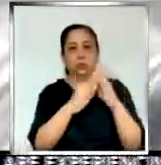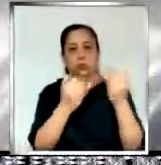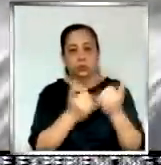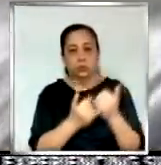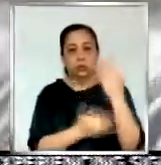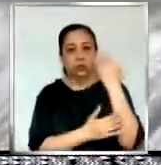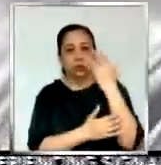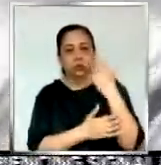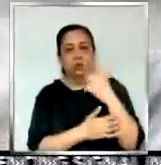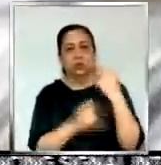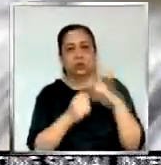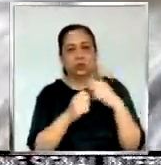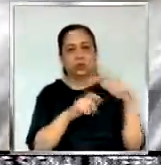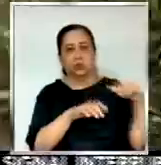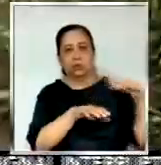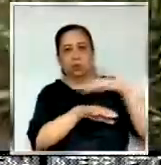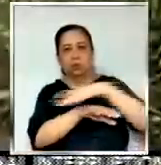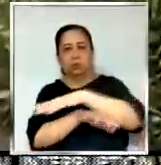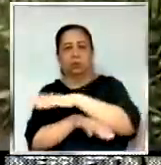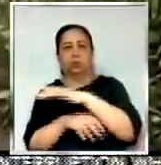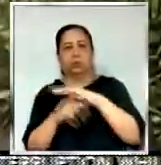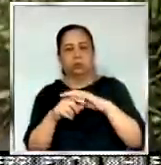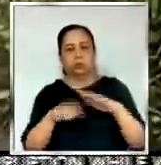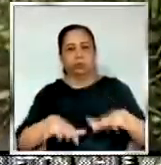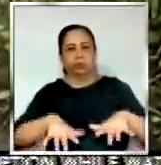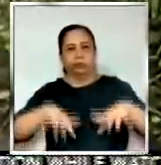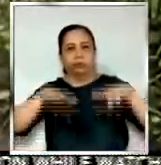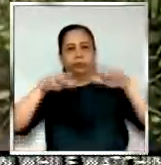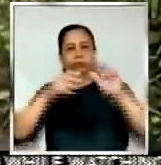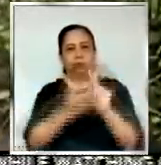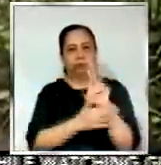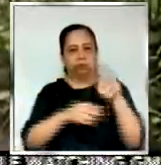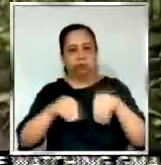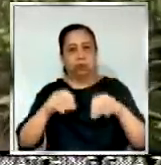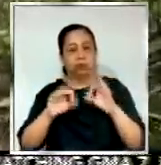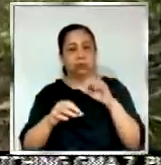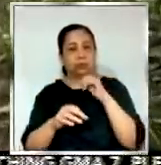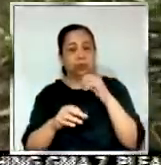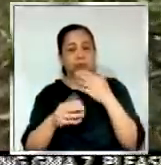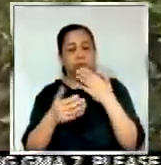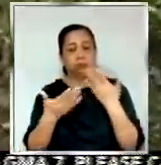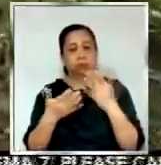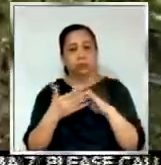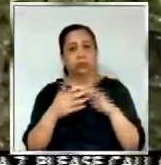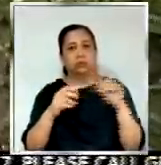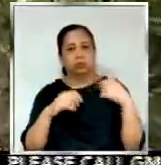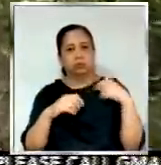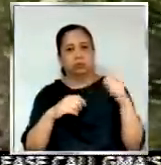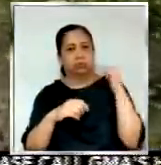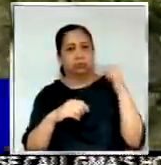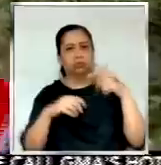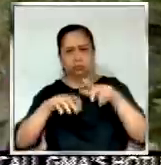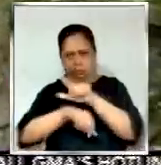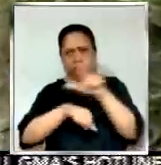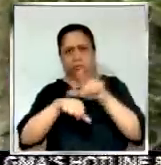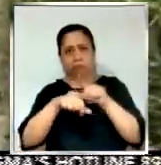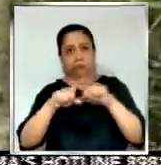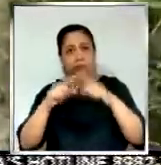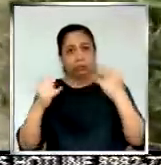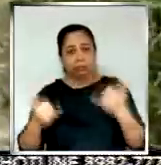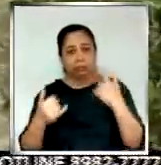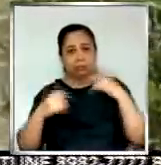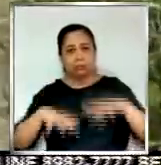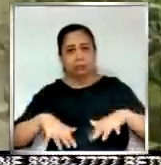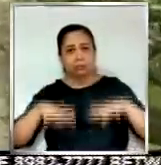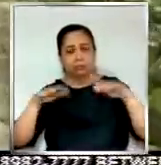inaabusan na ito ng umapaw na siyapa. Kapag hindi masama ang panahon na walang bagyo, itong aking nasa likuran, lupa yan. Pero dahil nga nagkasunod-sunod yung bagyo